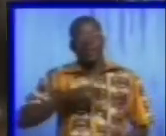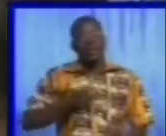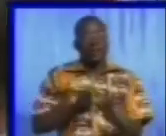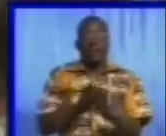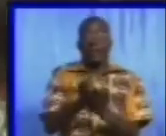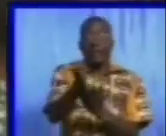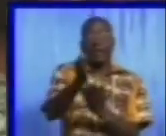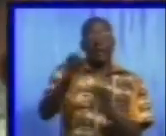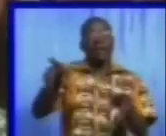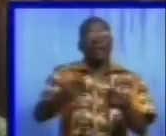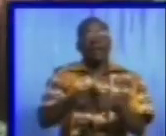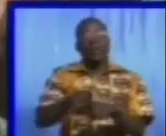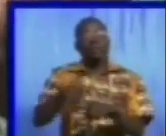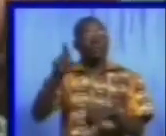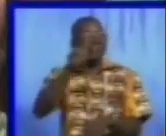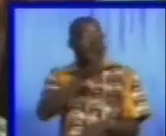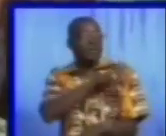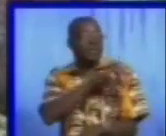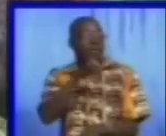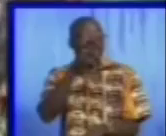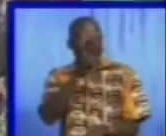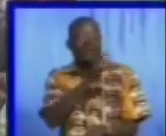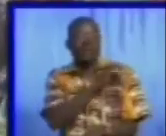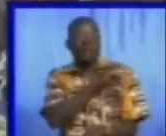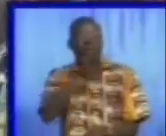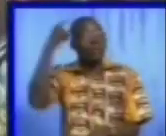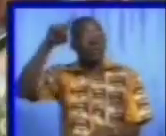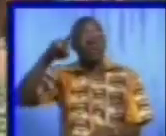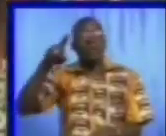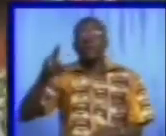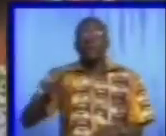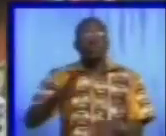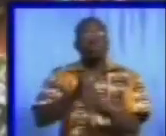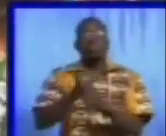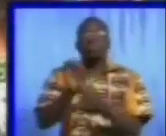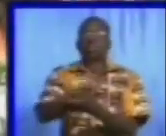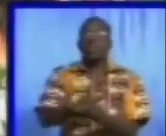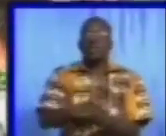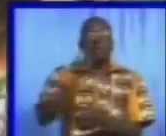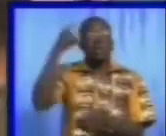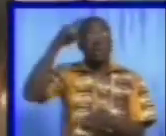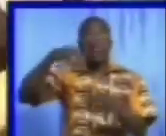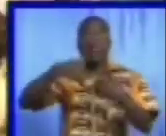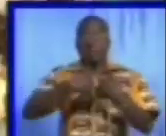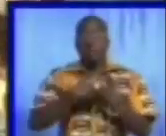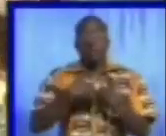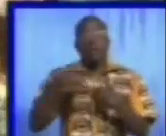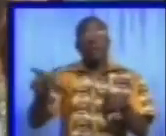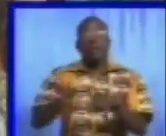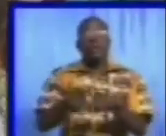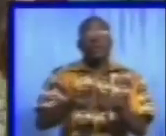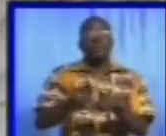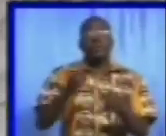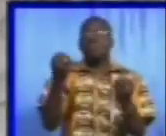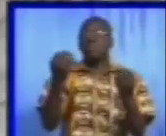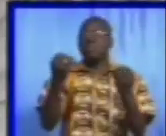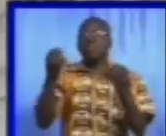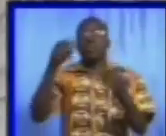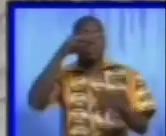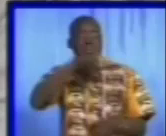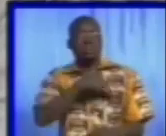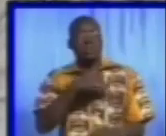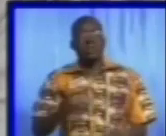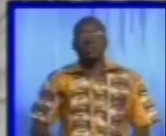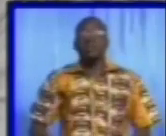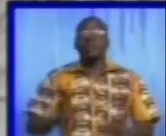comme Alfred Diban-Kizerbo, dont l'Église souhaite aujourd'hui la béatification, mais aussi de nombreux missionnaires se sont